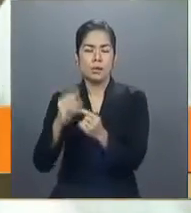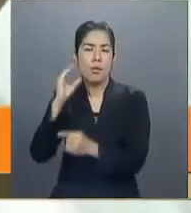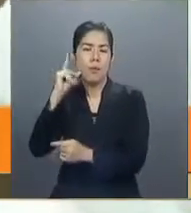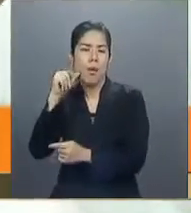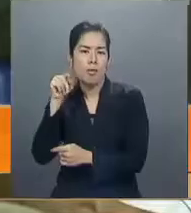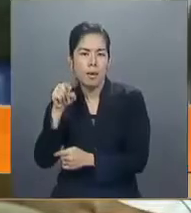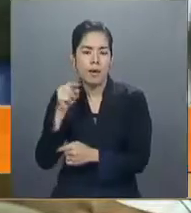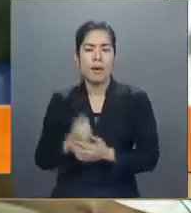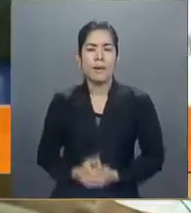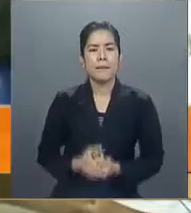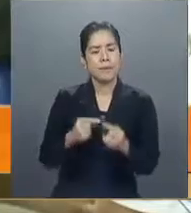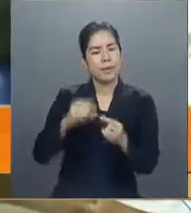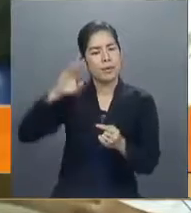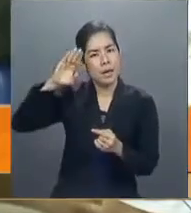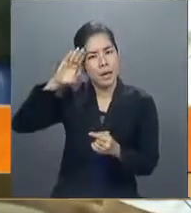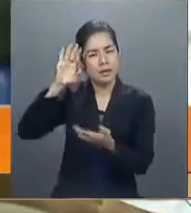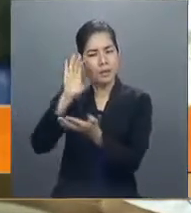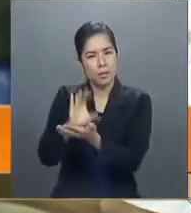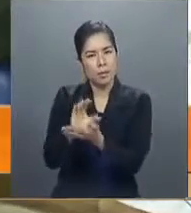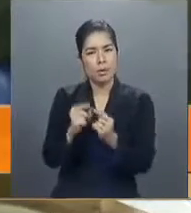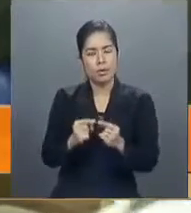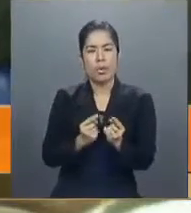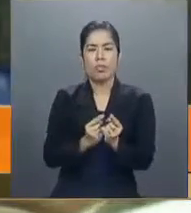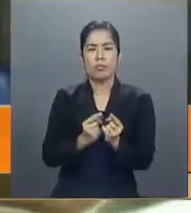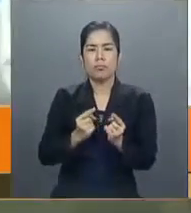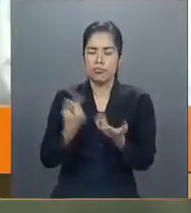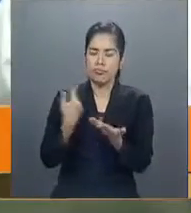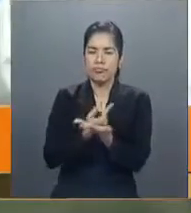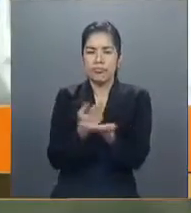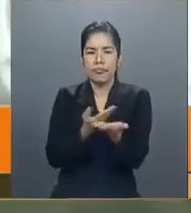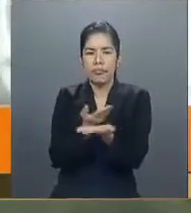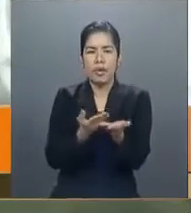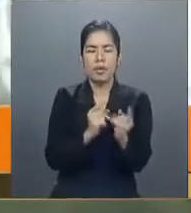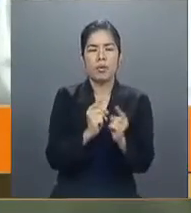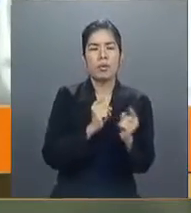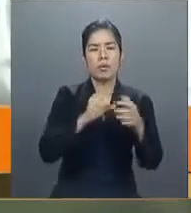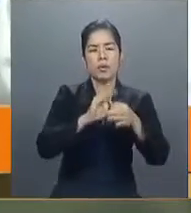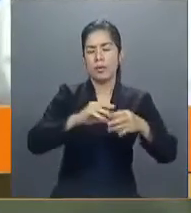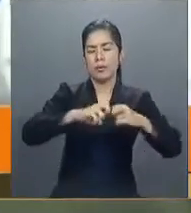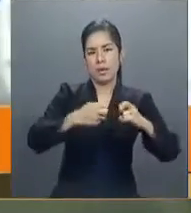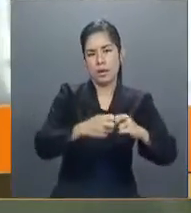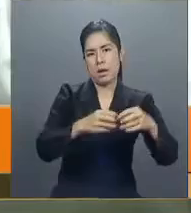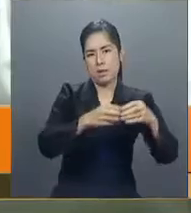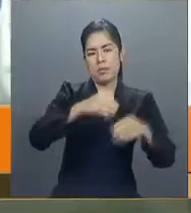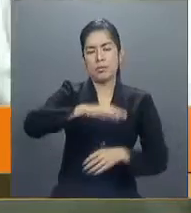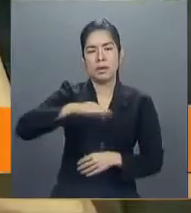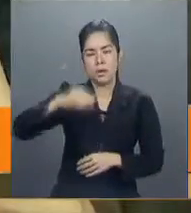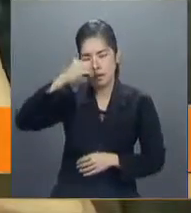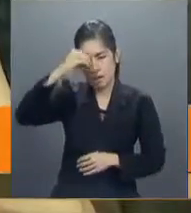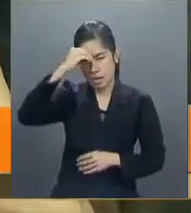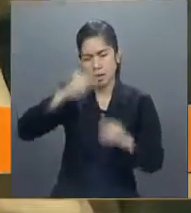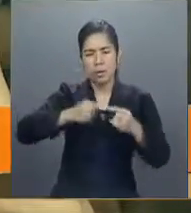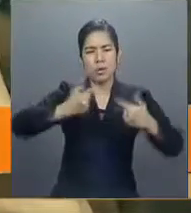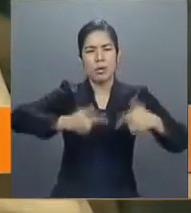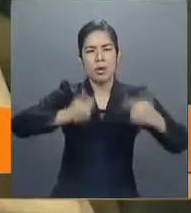ศึกษาทหารและตำรวจรวมพูดคุยถึงปัญหานักเรียนทะเลาะวิวาทนะครับโดยพลตำรวจโทสานิทมหาถาวรรักษา